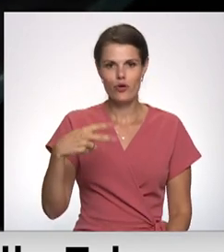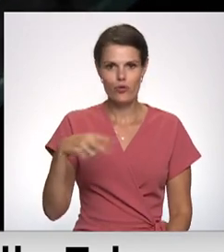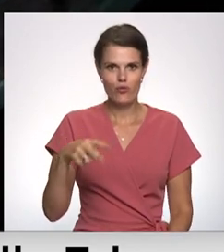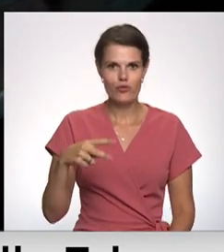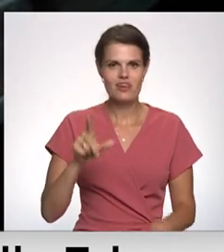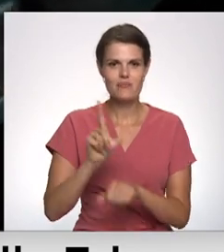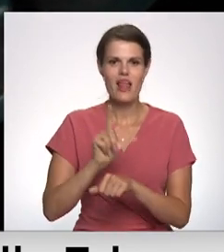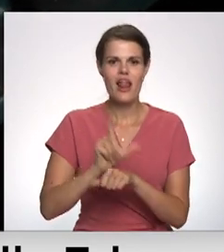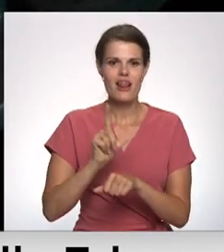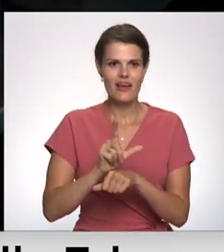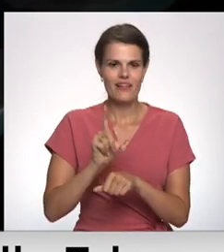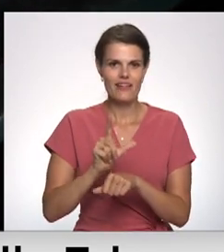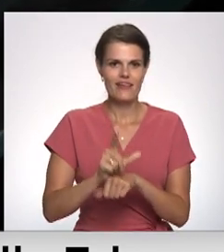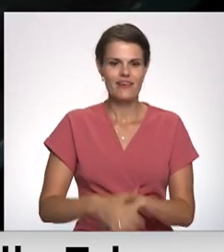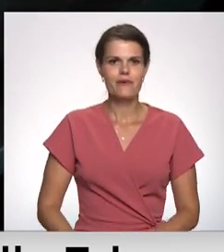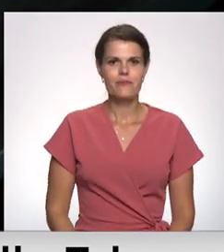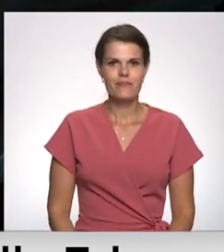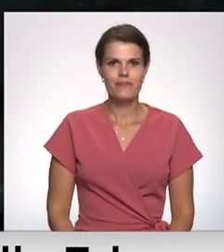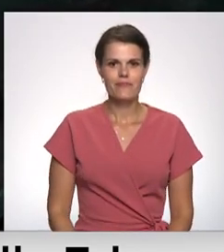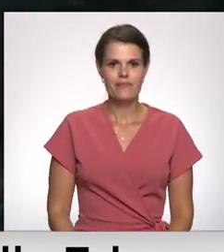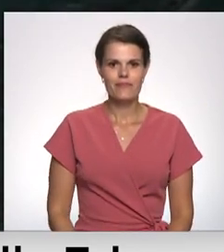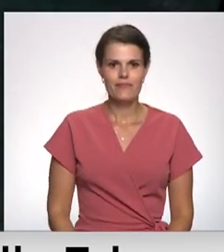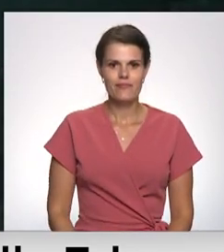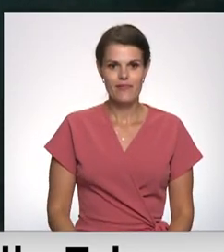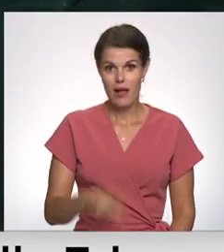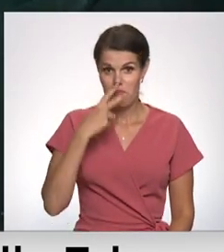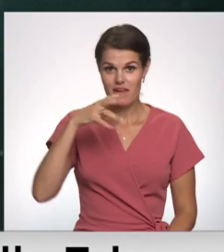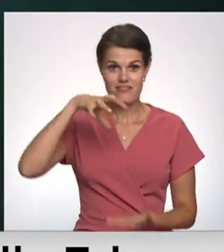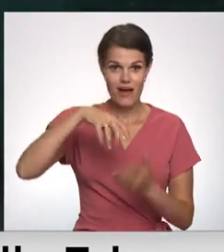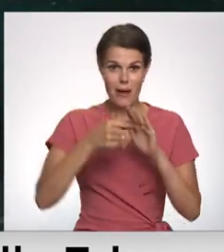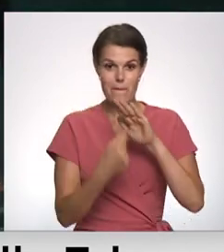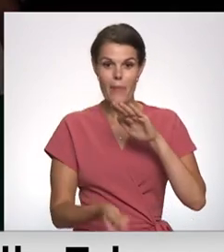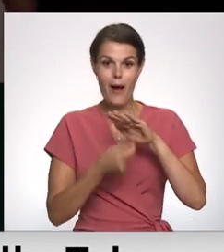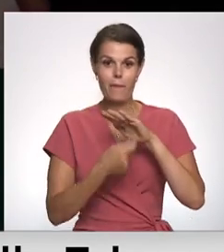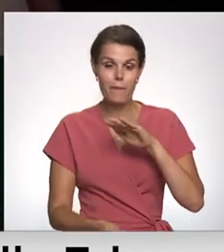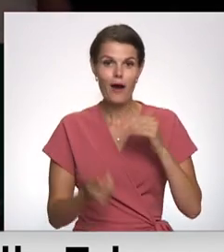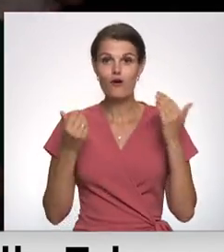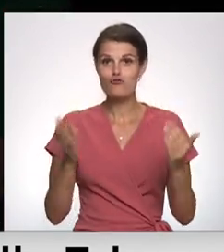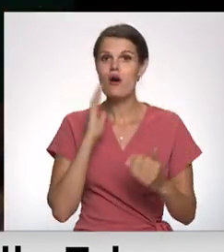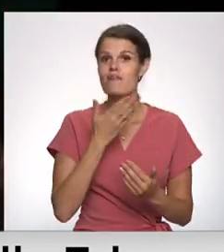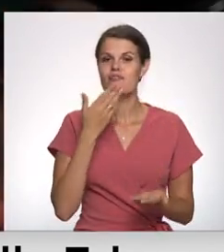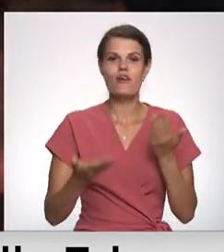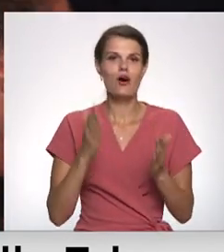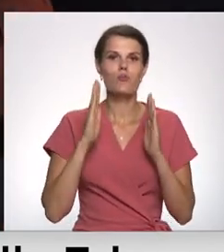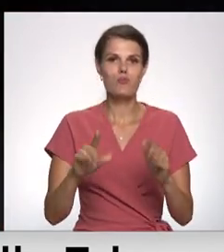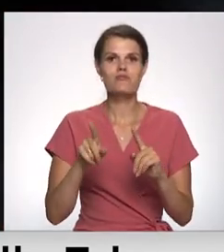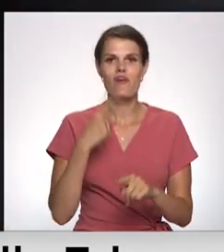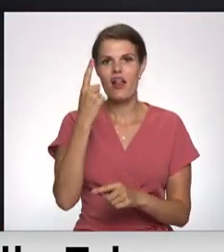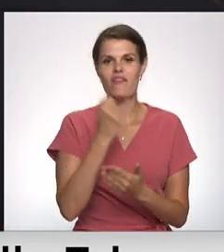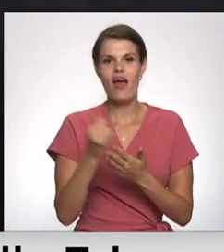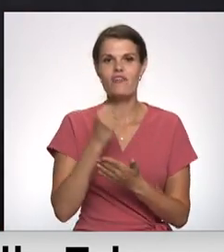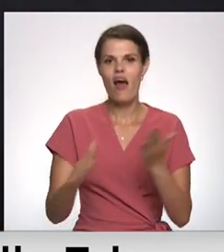tas ir izdzīvošanas instinkts, vai ne? No tā vāka tu krīt lejā. Iespējams, šovasar varētu notikt vēl viena talka, taču